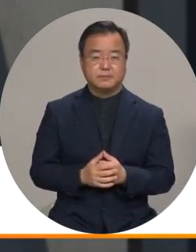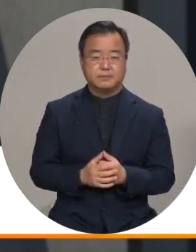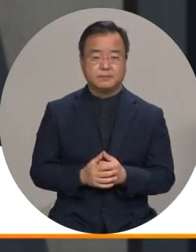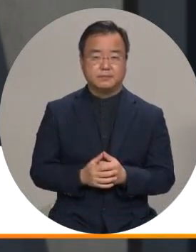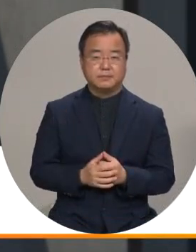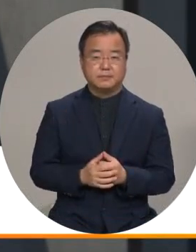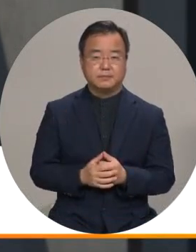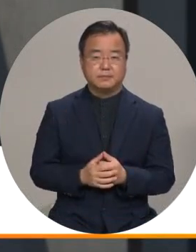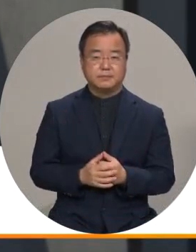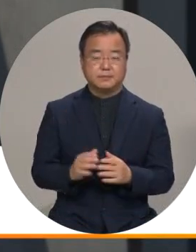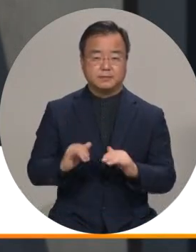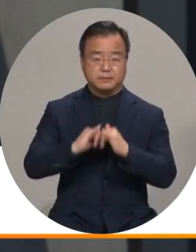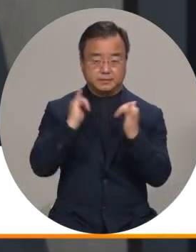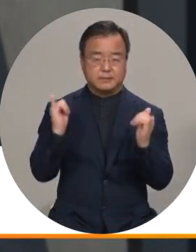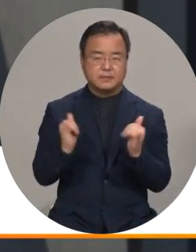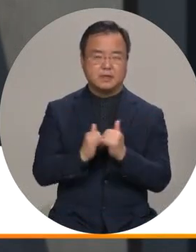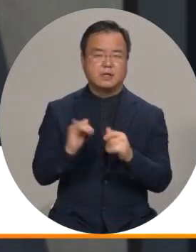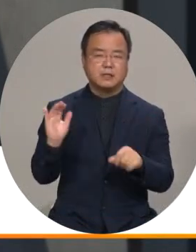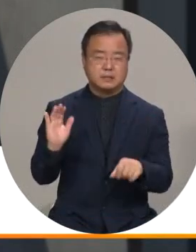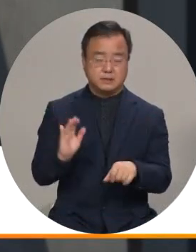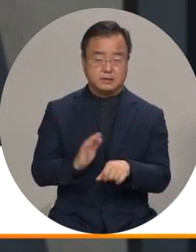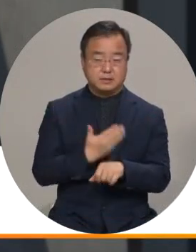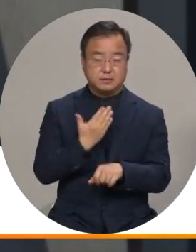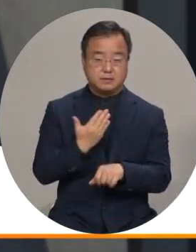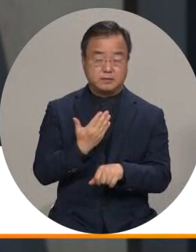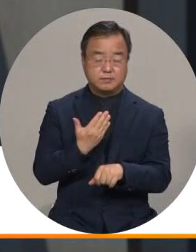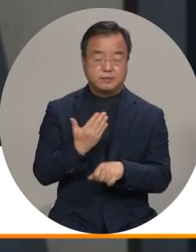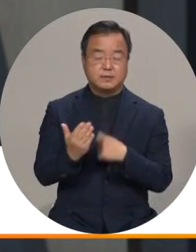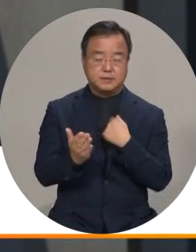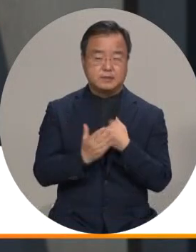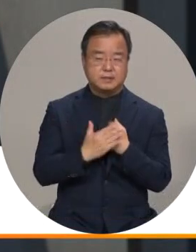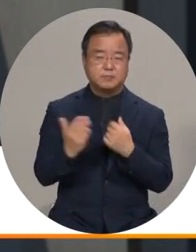아니고 사회가 잘못해서 일어난 사회적